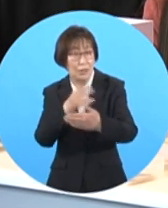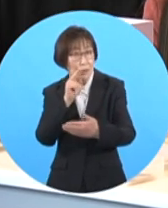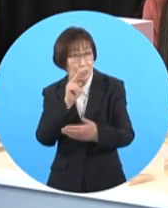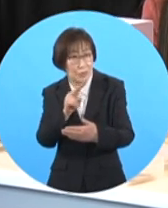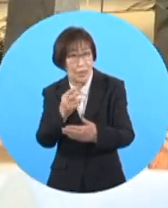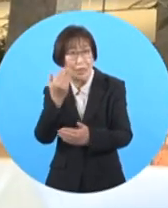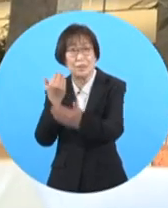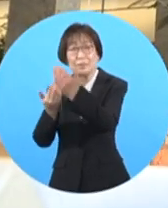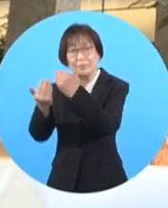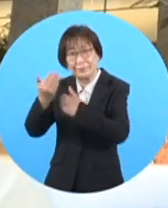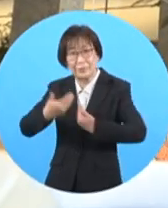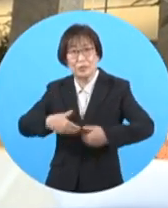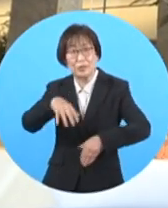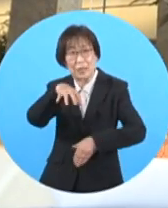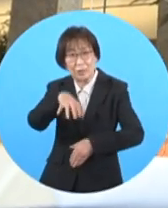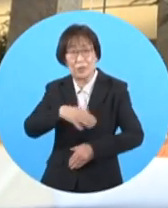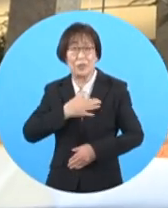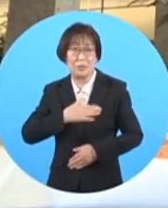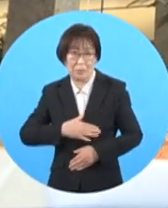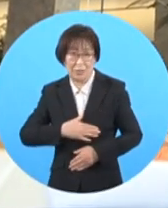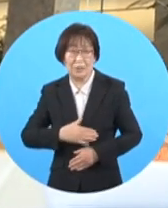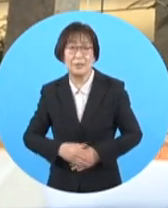ふるさとを垣間見ます。